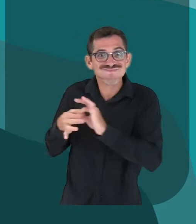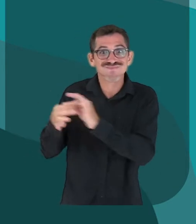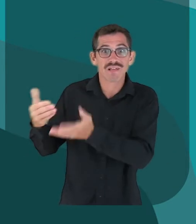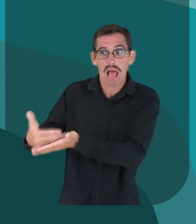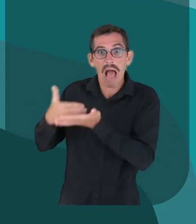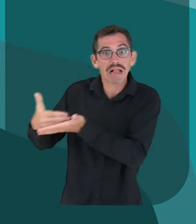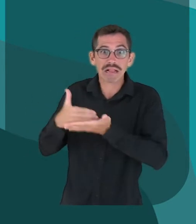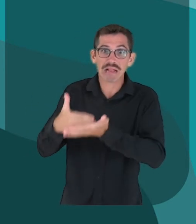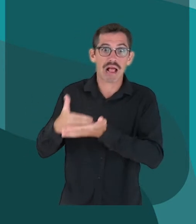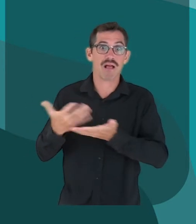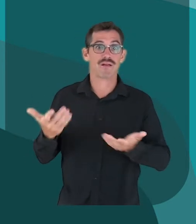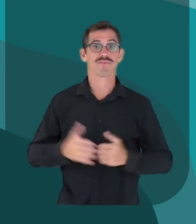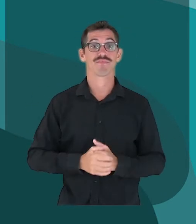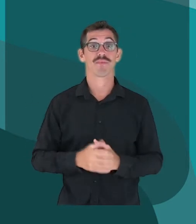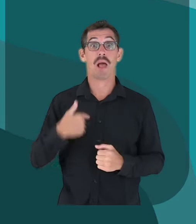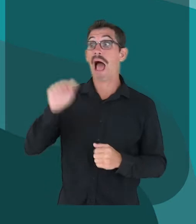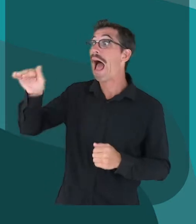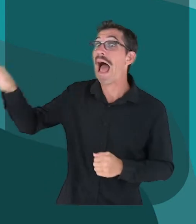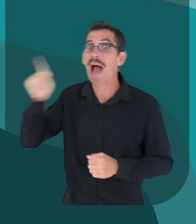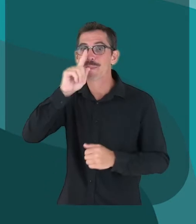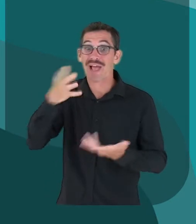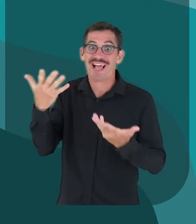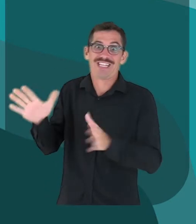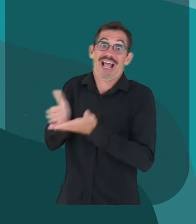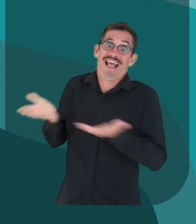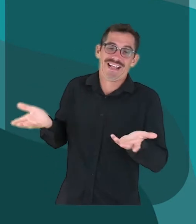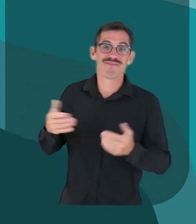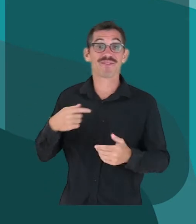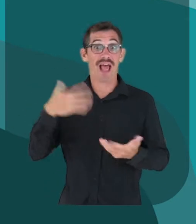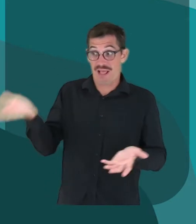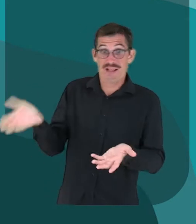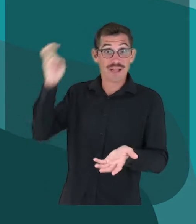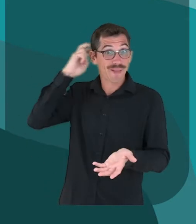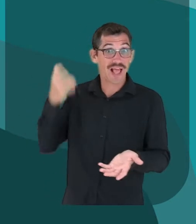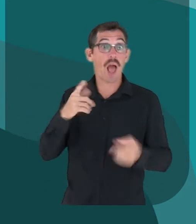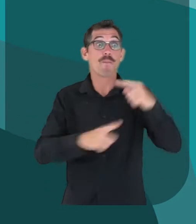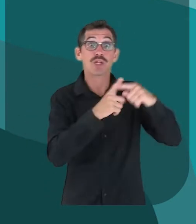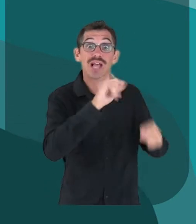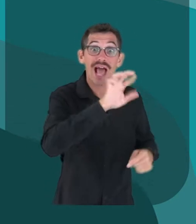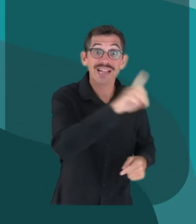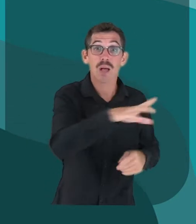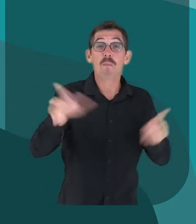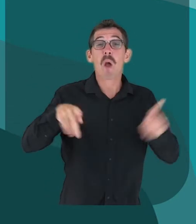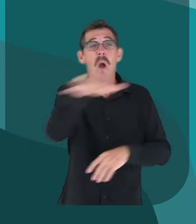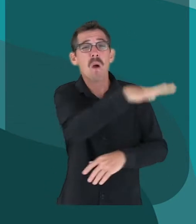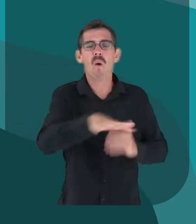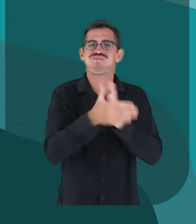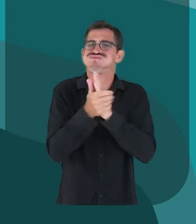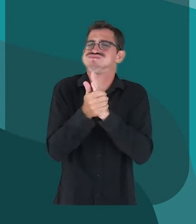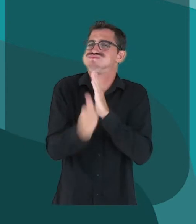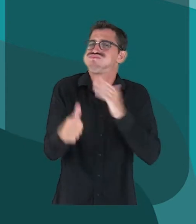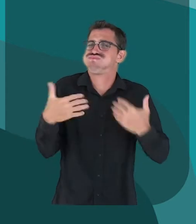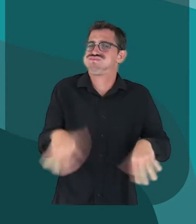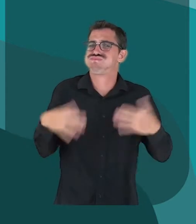présents, coopératifs, aidants. J'aurais pas pu demander mieux. Puis suite à ça, j'ai eu une implante. Puis là, après ça, à l'IRD, tout le monde a été